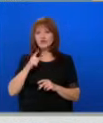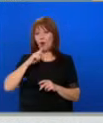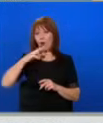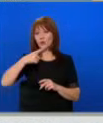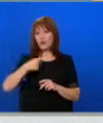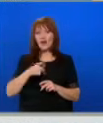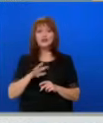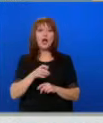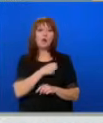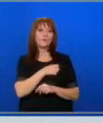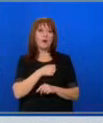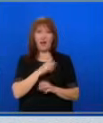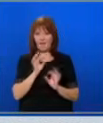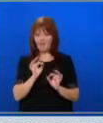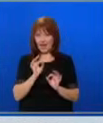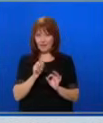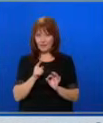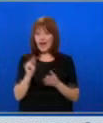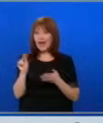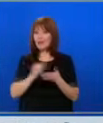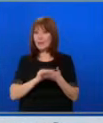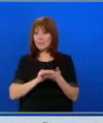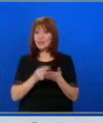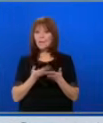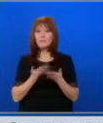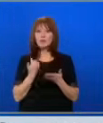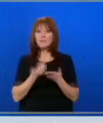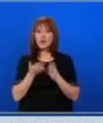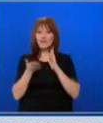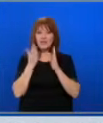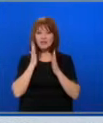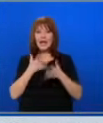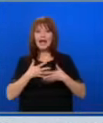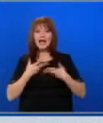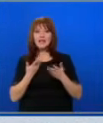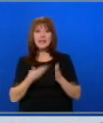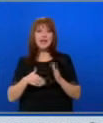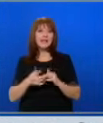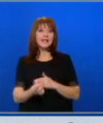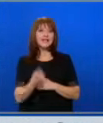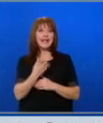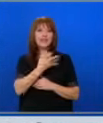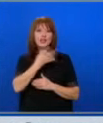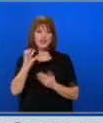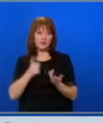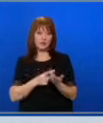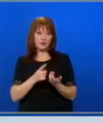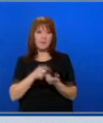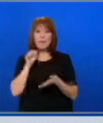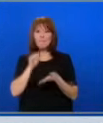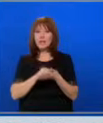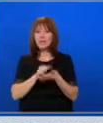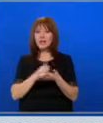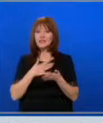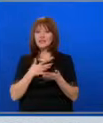ли са обаче тези твърдения? Написаното от потребителя във Фейсбук е харесано над 1400 пъти, а публикацията му има